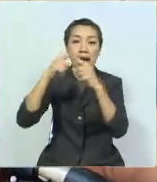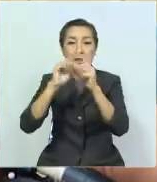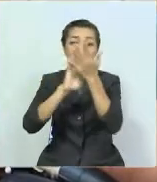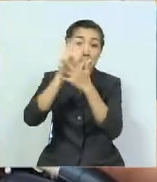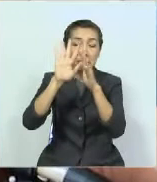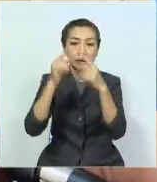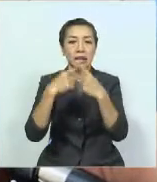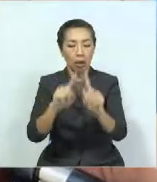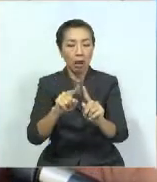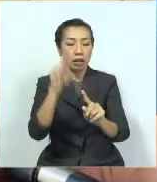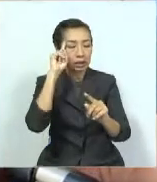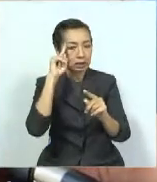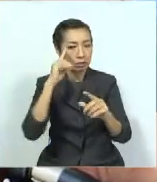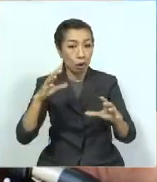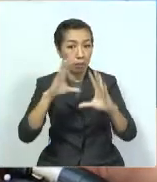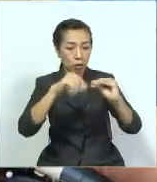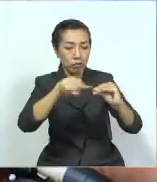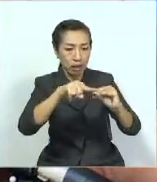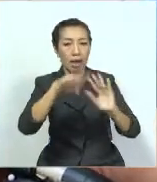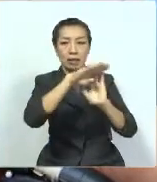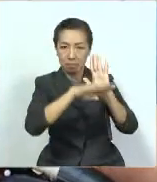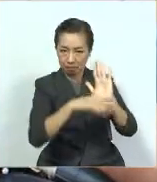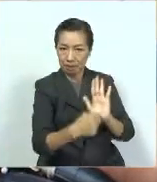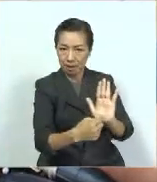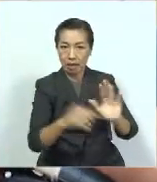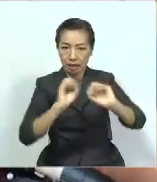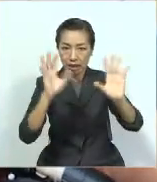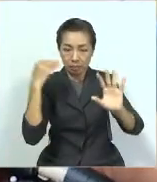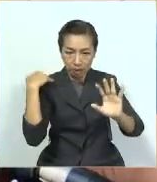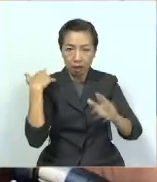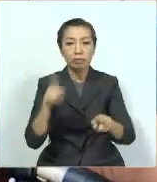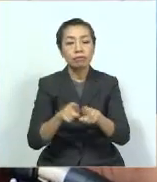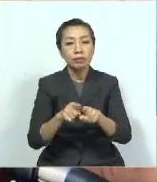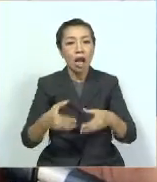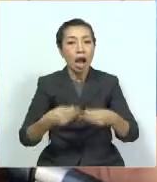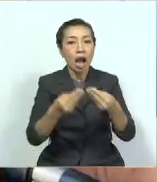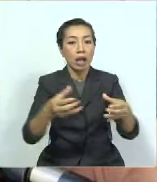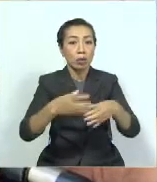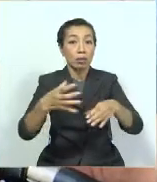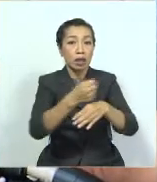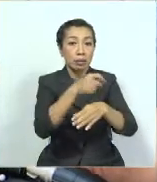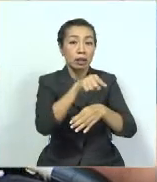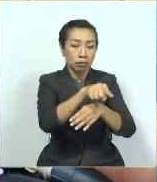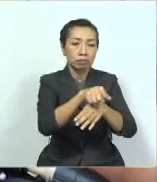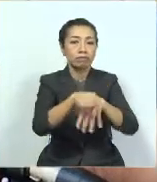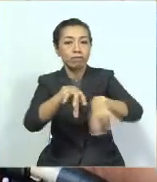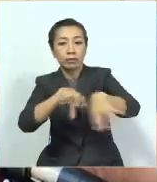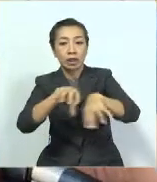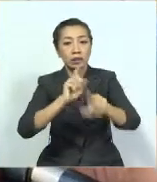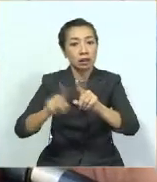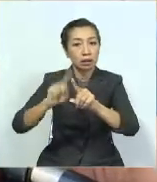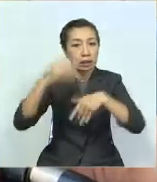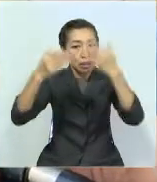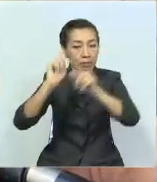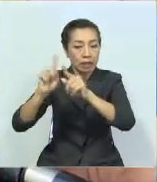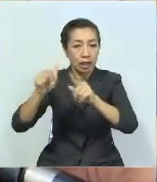ทั้งตั้งแต่การปลดล็อกไปจนกระทั่งถึงการประกาศใช้พ